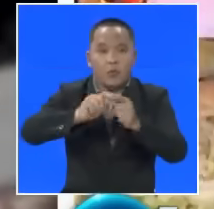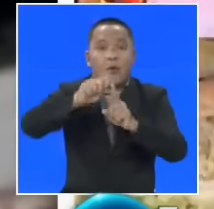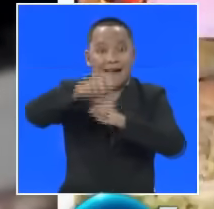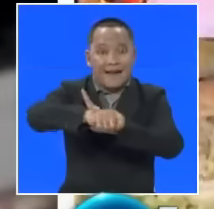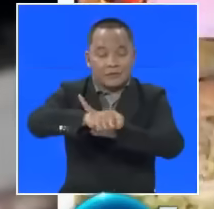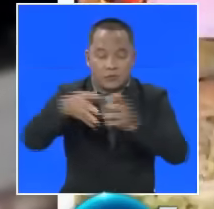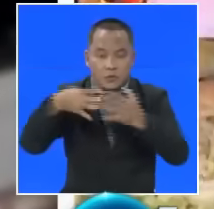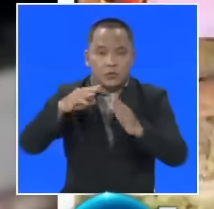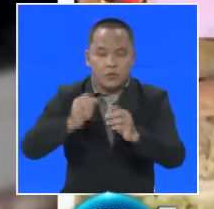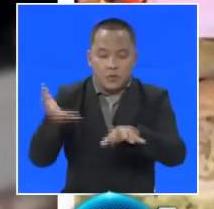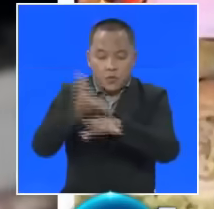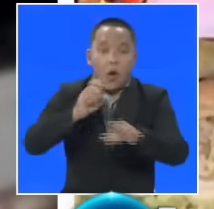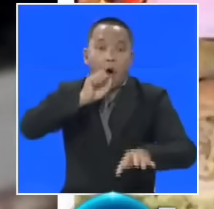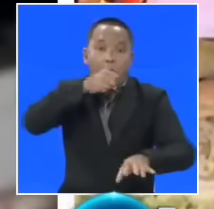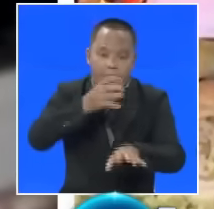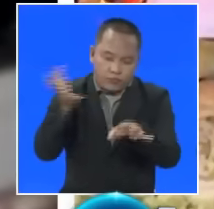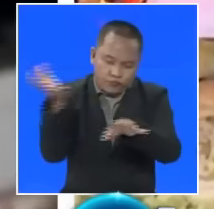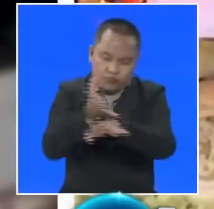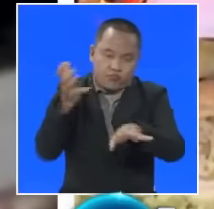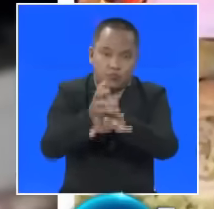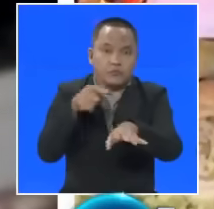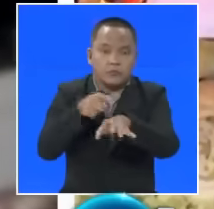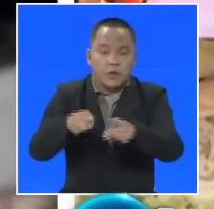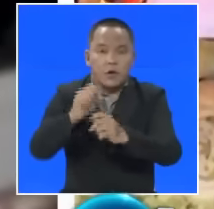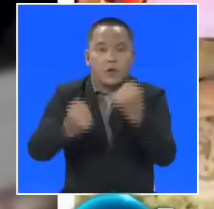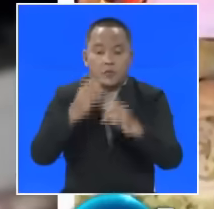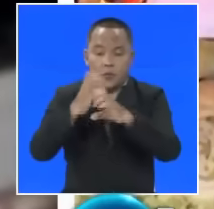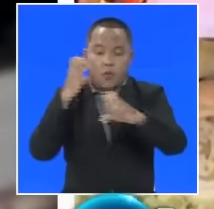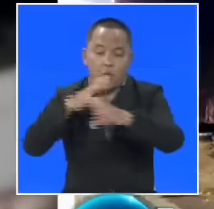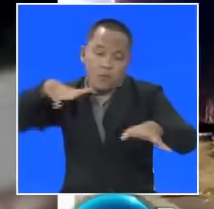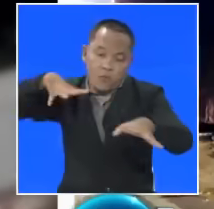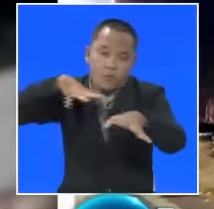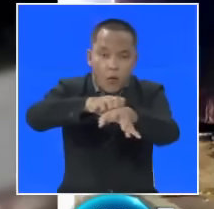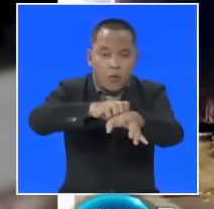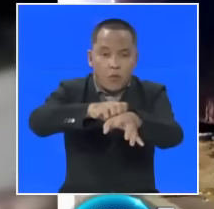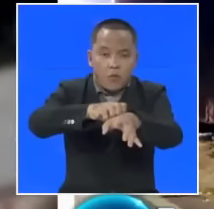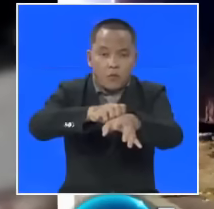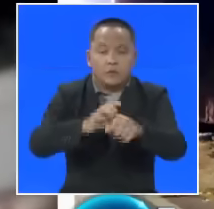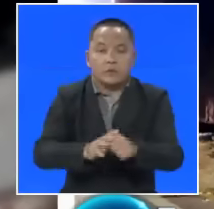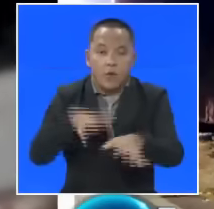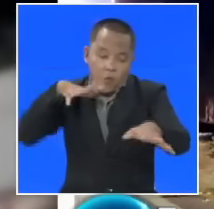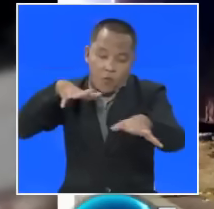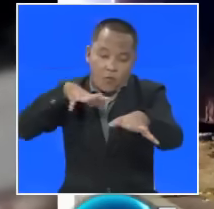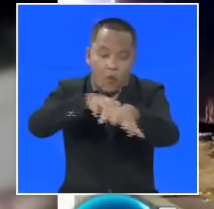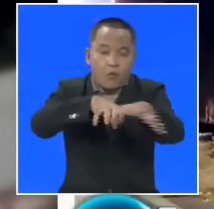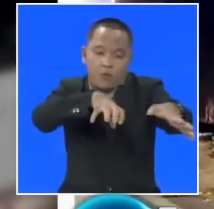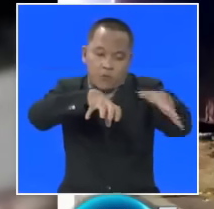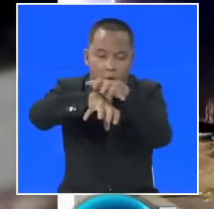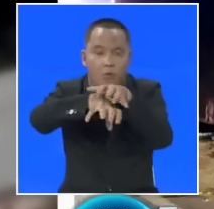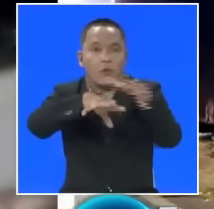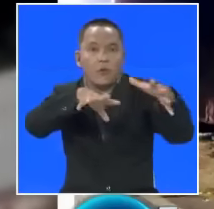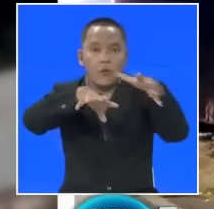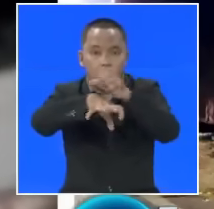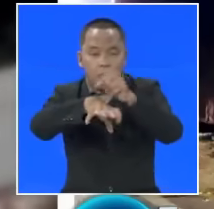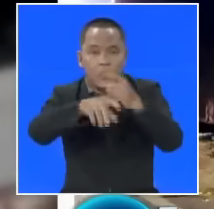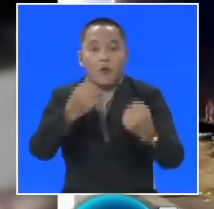ราชสีมาซึ่งบรรทุกอ้อยมาเต็มคันรถทำให้รถบัสถูกรถอ้อยเนี่ยถูกอ้อยร่วงมาทับจนมิดเลยนะค